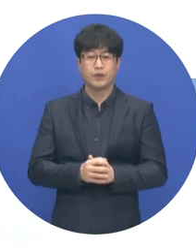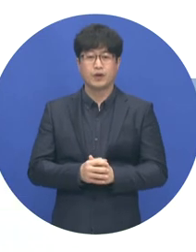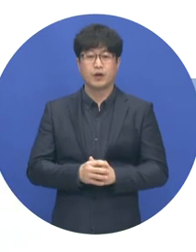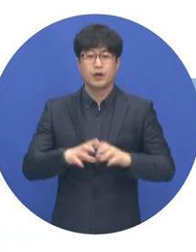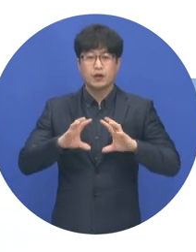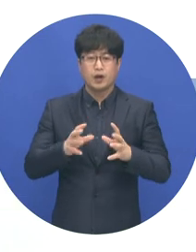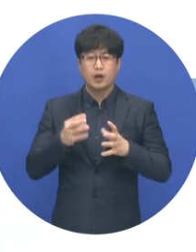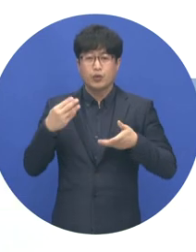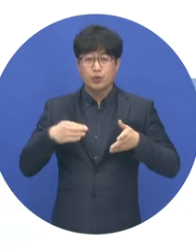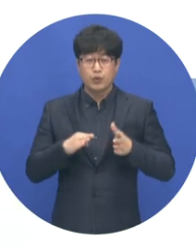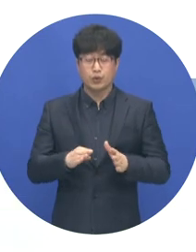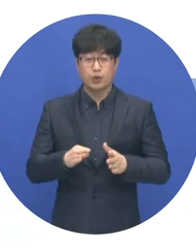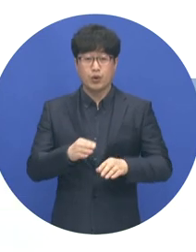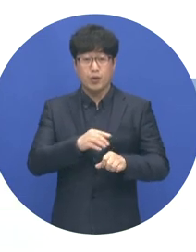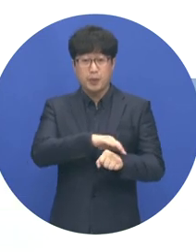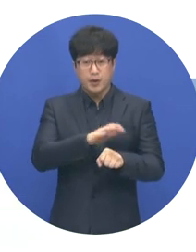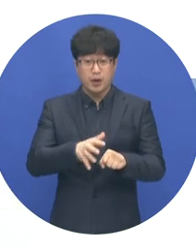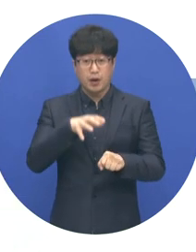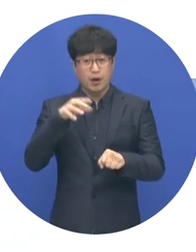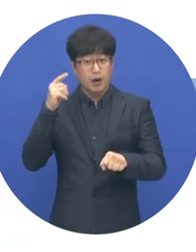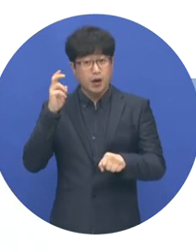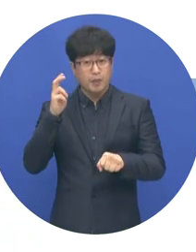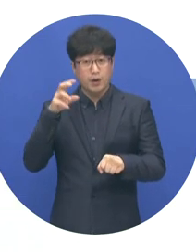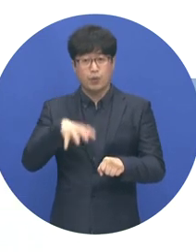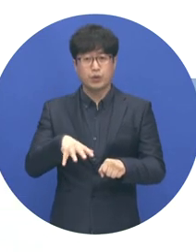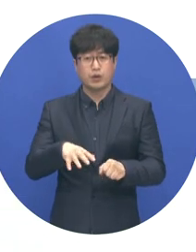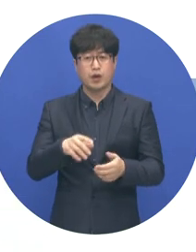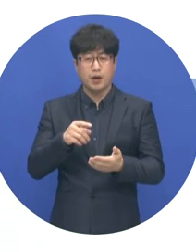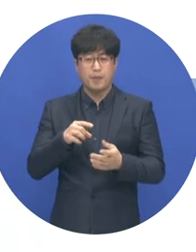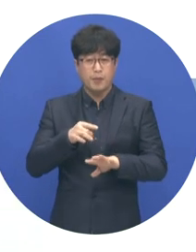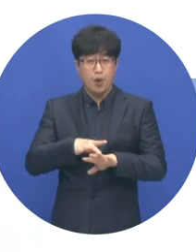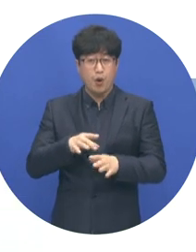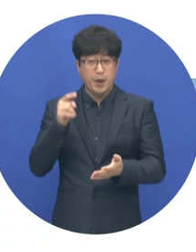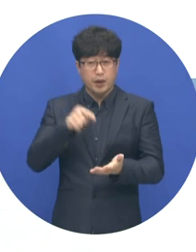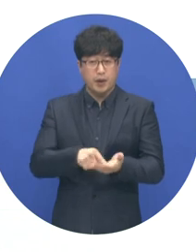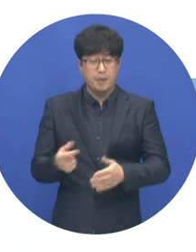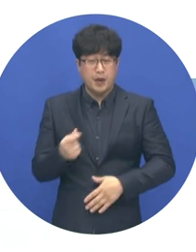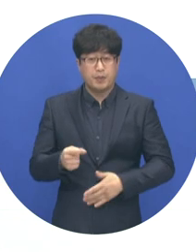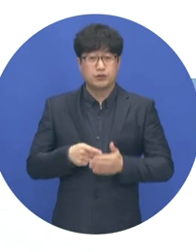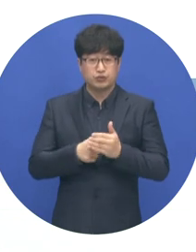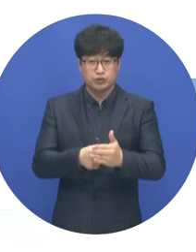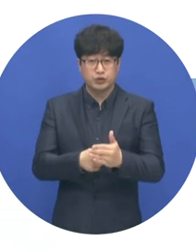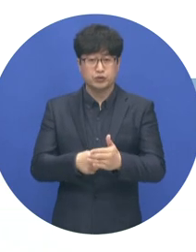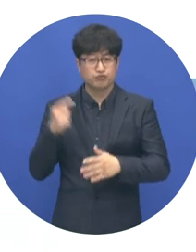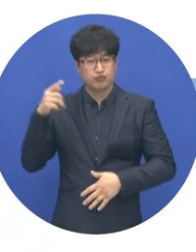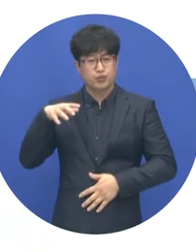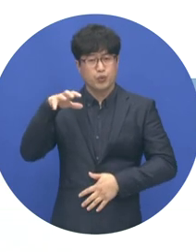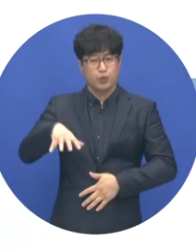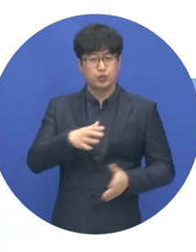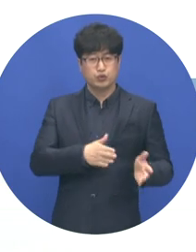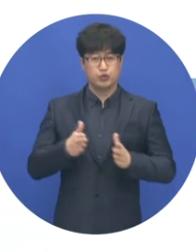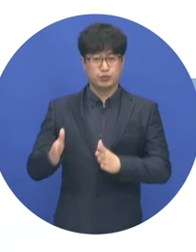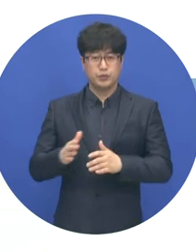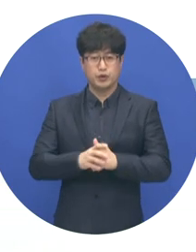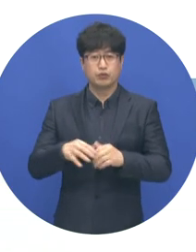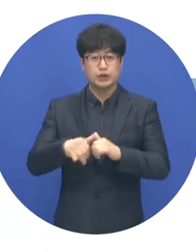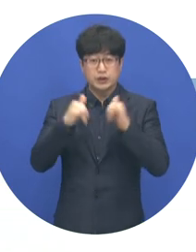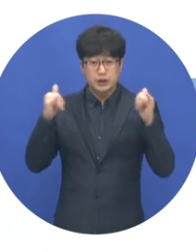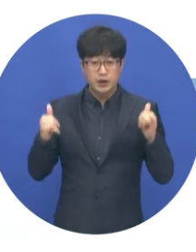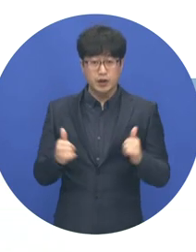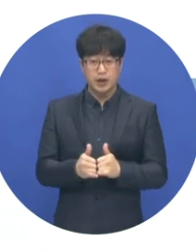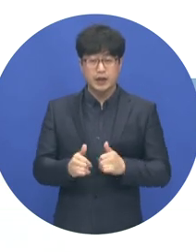국가와 경기도는 유해 매장 추정지에 대한 유해 발굴을 신속히 추진하고 추모 공간을 마련하여 우리